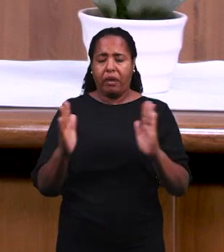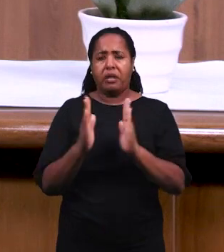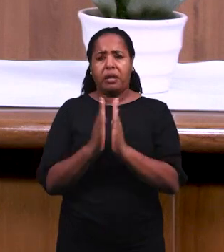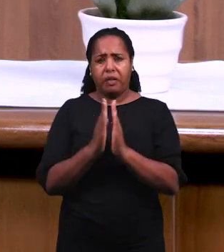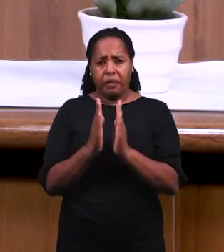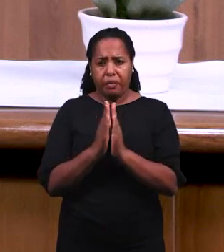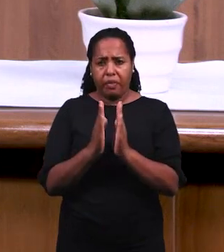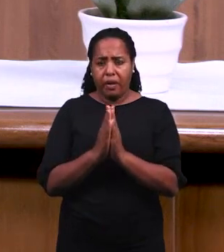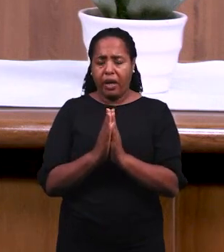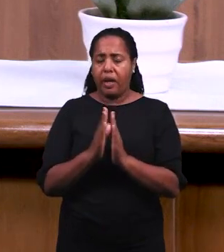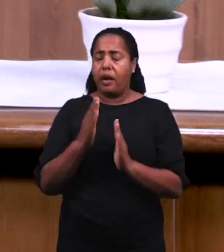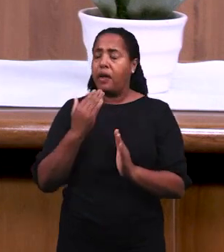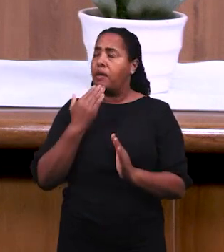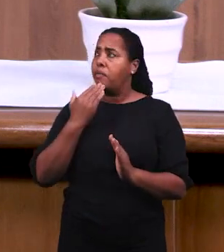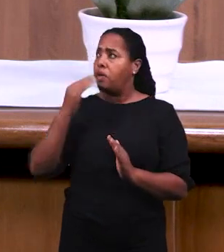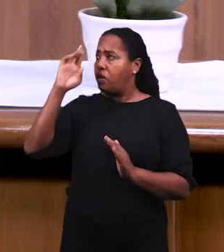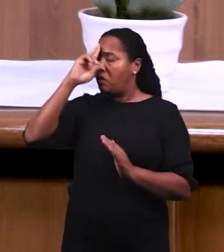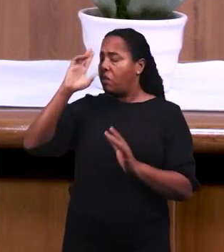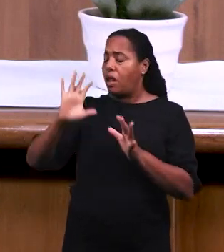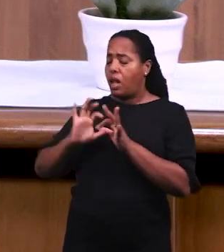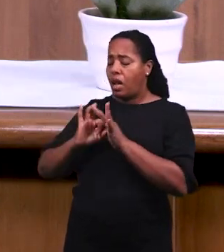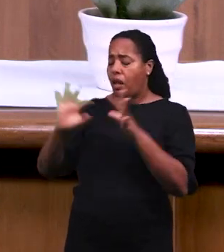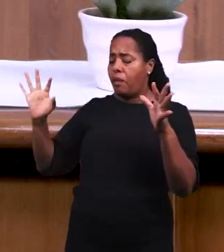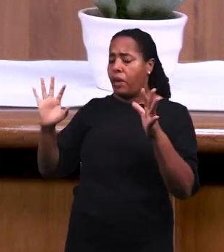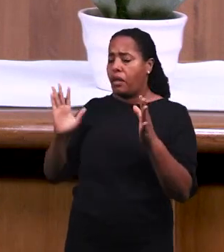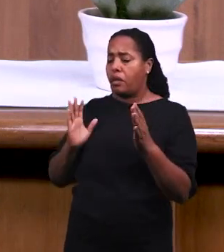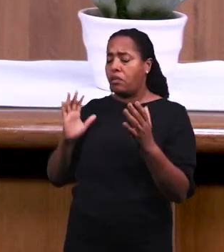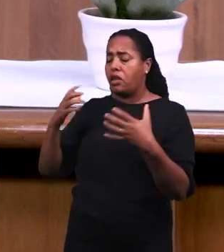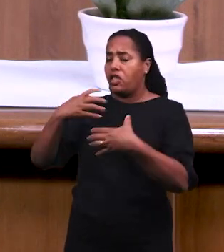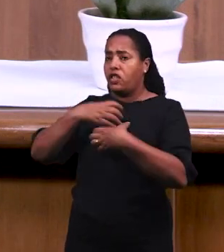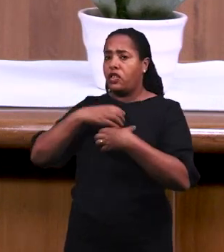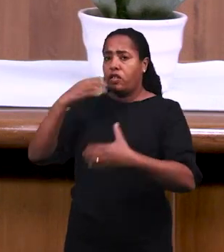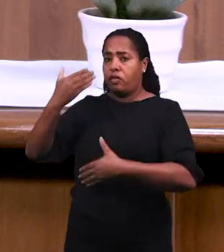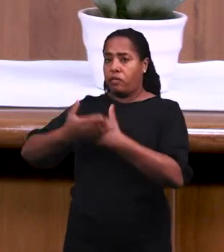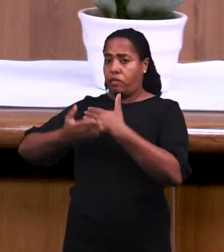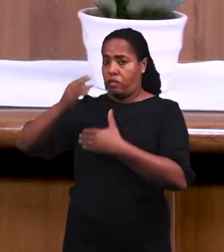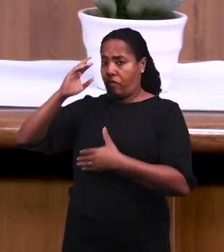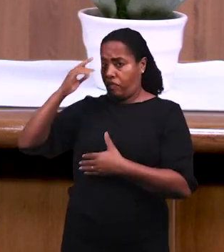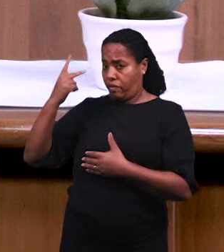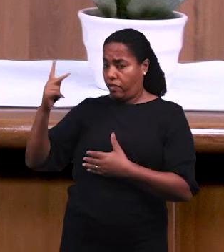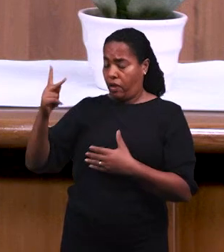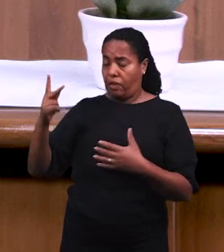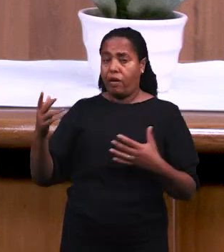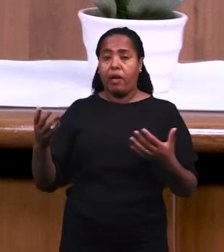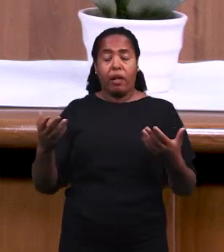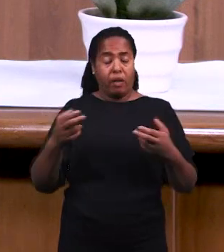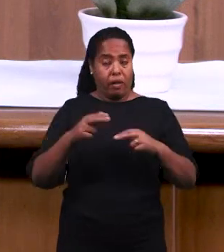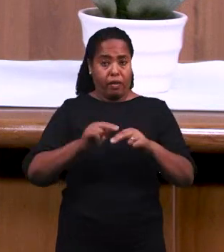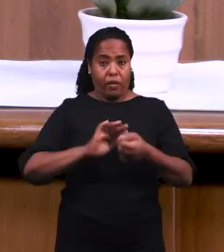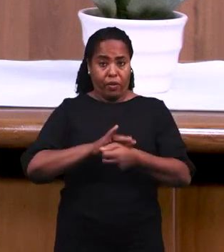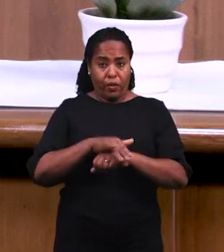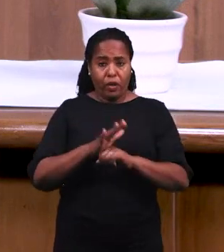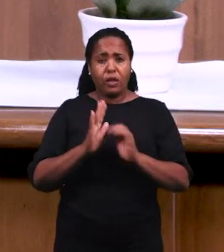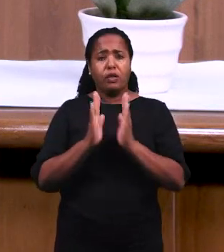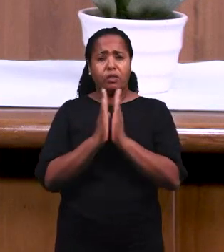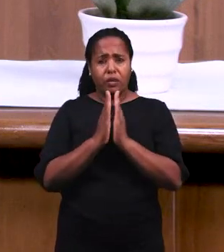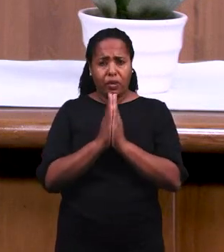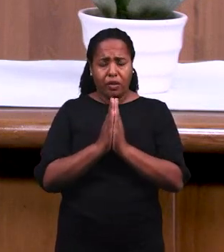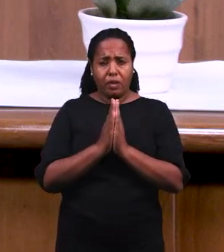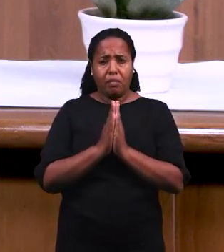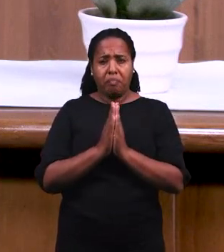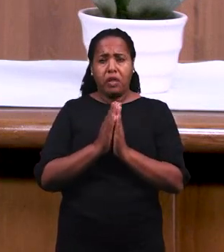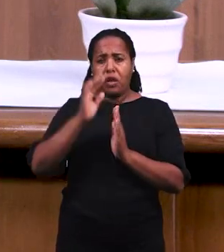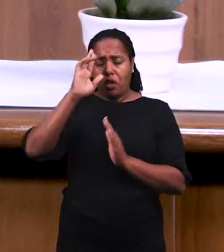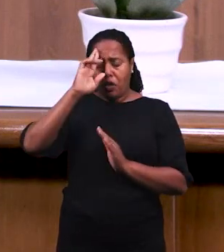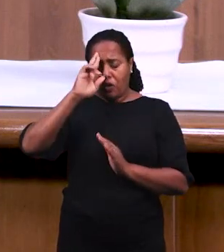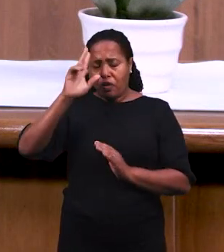сейчас помолимся Господу и попросим у Него разрешения войти в Его присутствие, потому что это